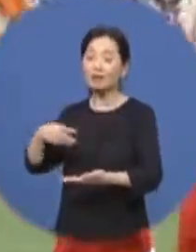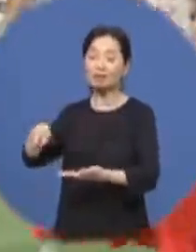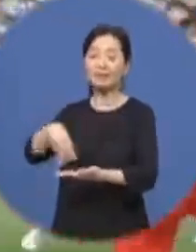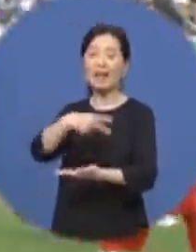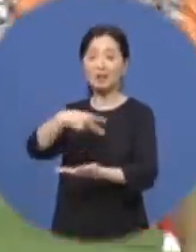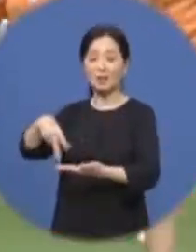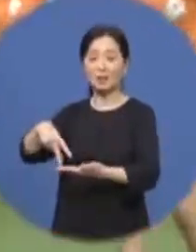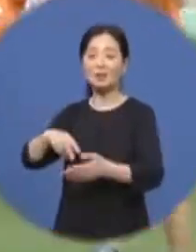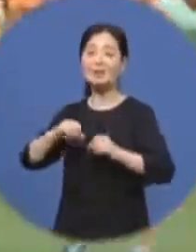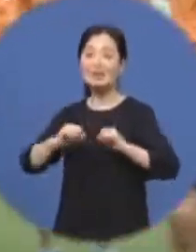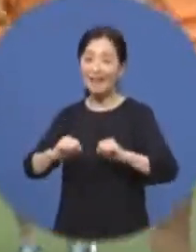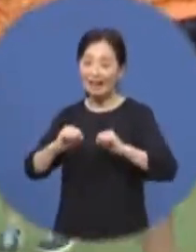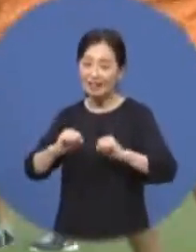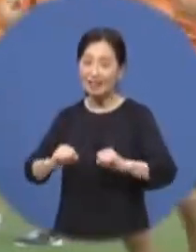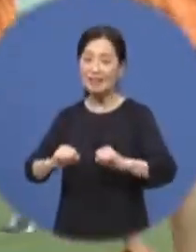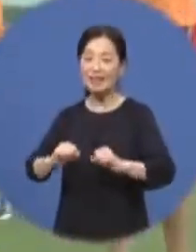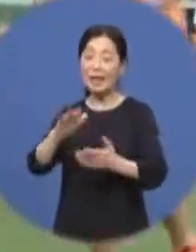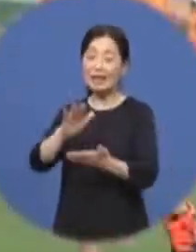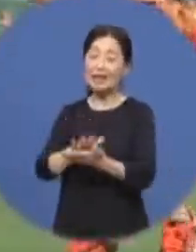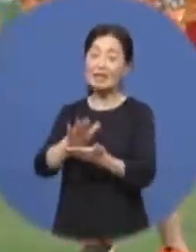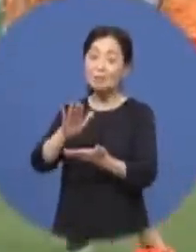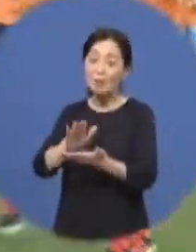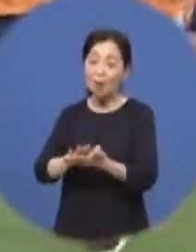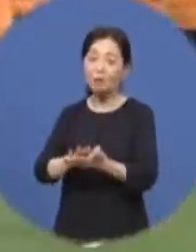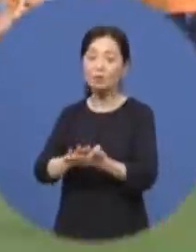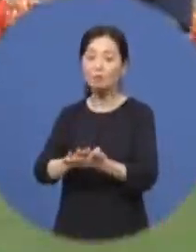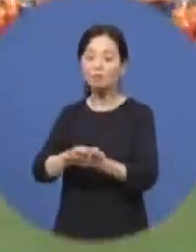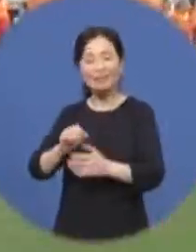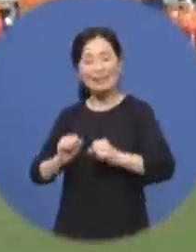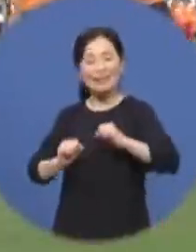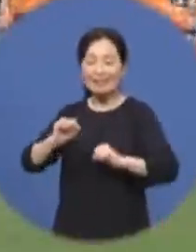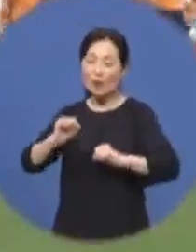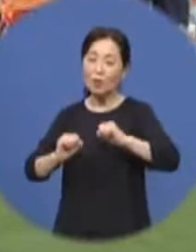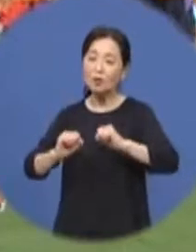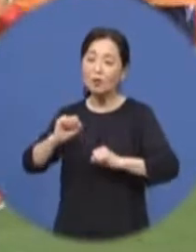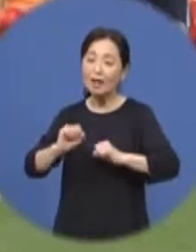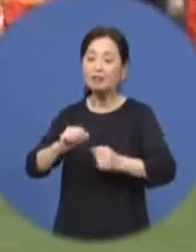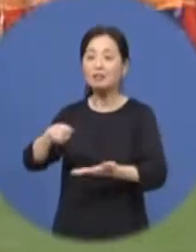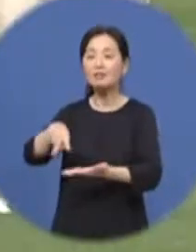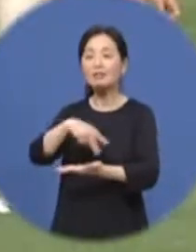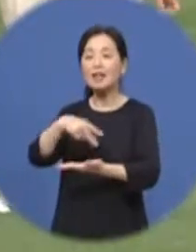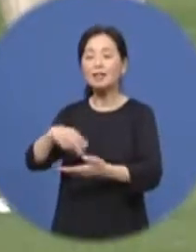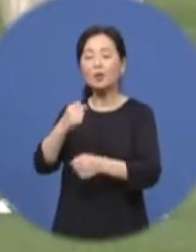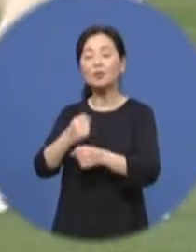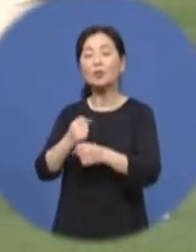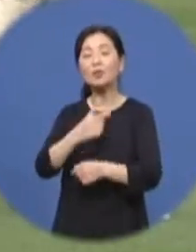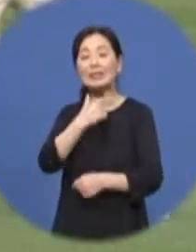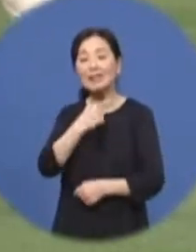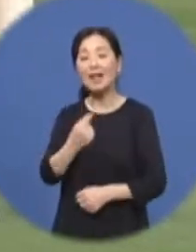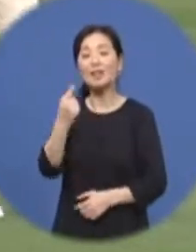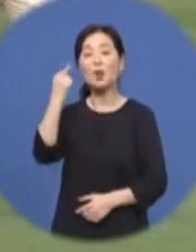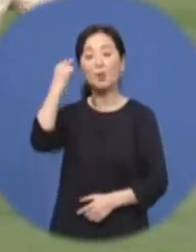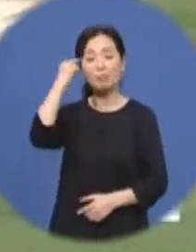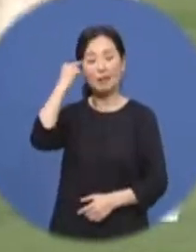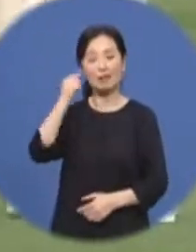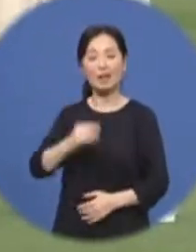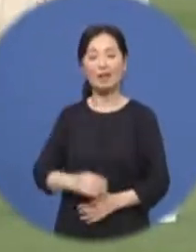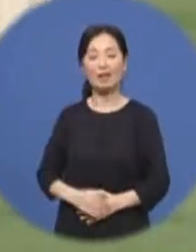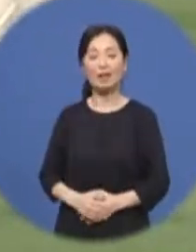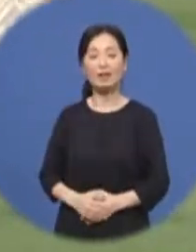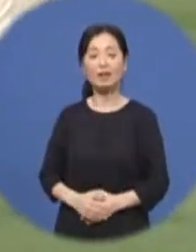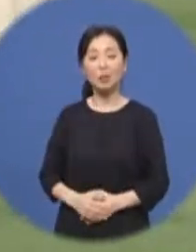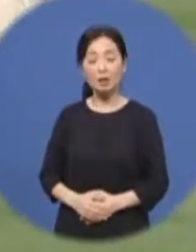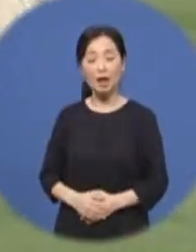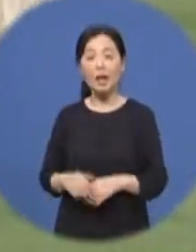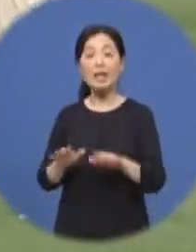っても元気で、はい、リズム感があってはつらつとしたダンスにしたいなと思いまして、はい、で本当にそれがまた今